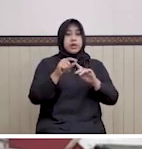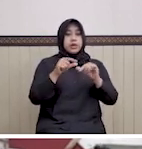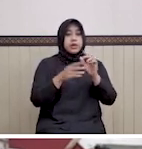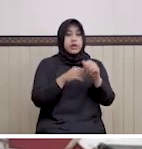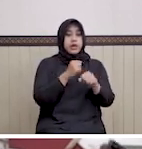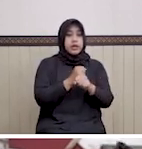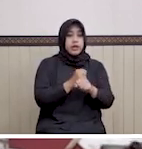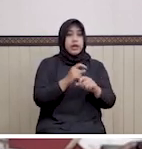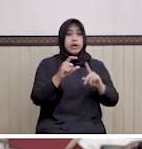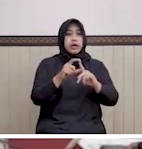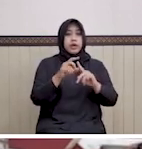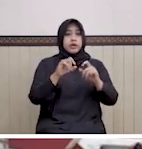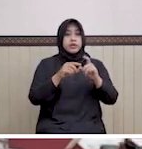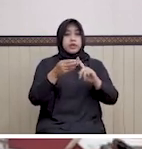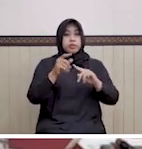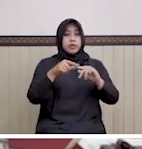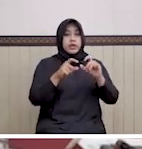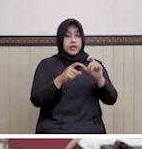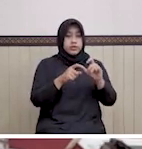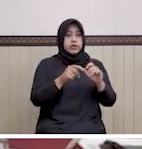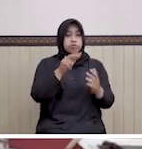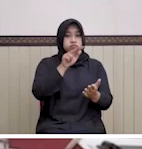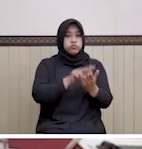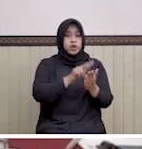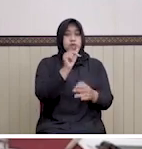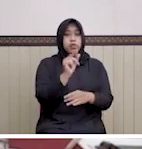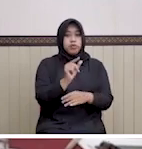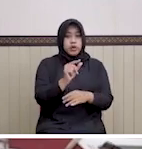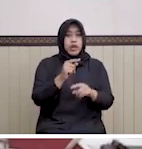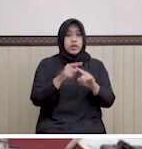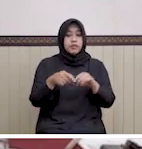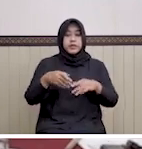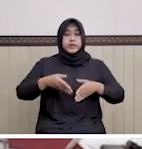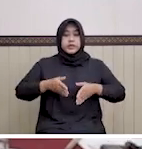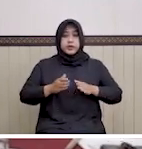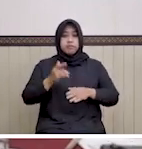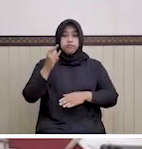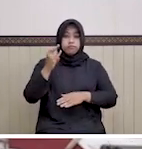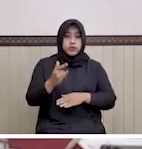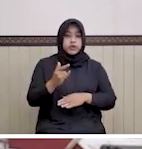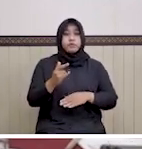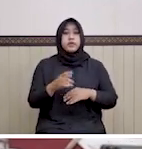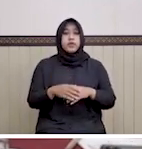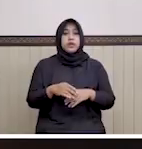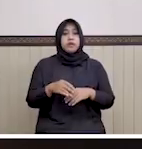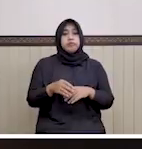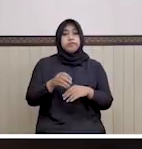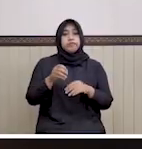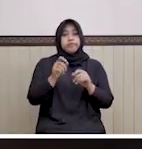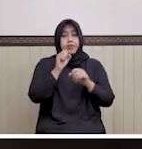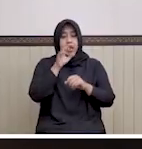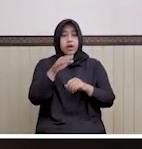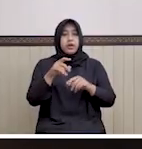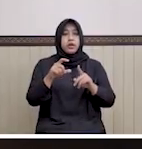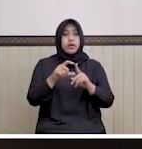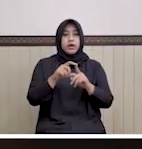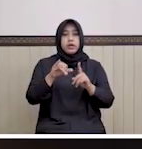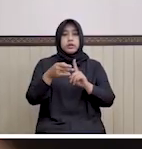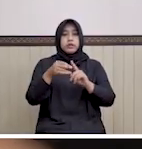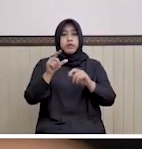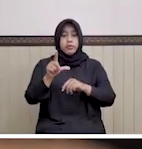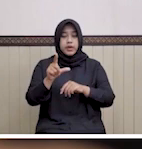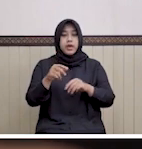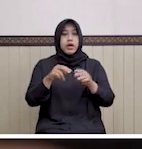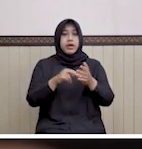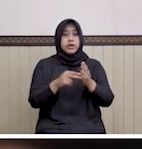lewat regulasi gitu tapi Sigap tetap konsisten dengan istilah difabel yang itu dianggap lebih manusiawi manusiawi karena itu artinya adalah